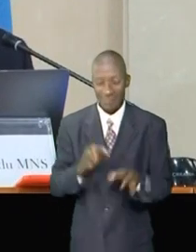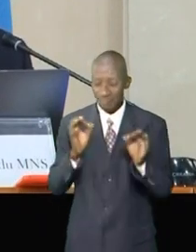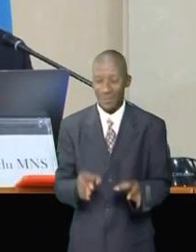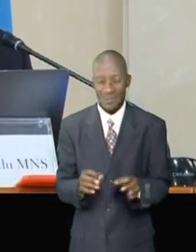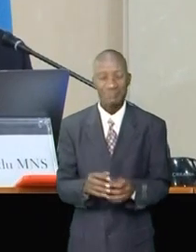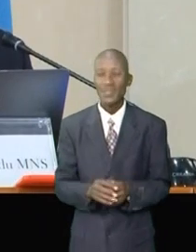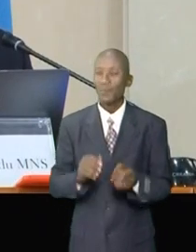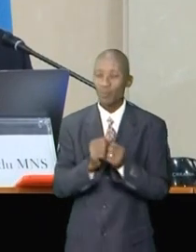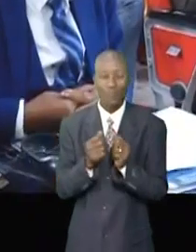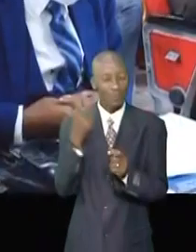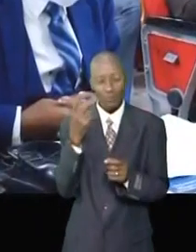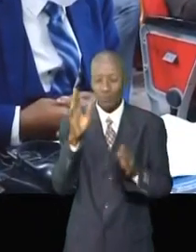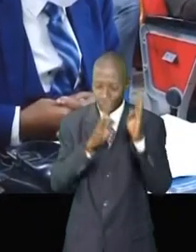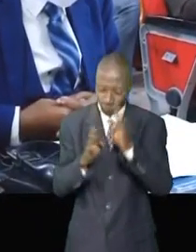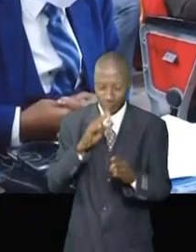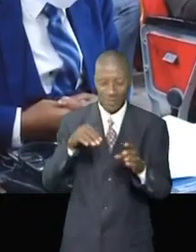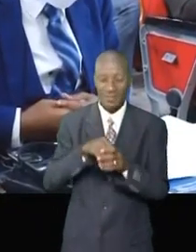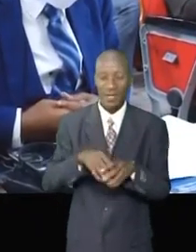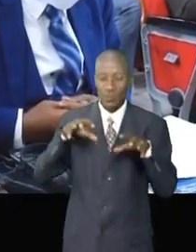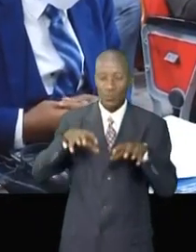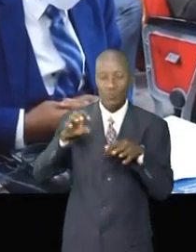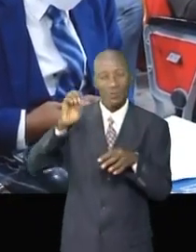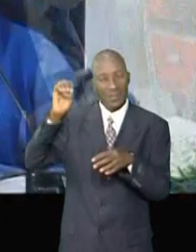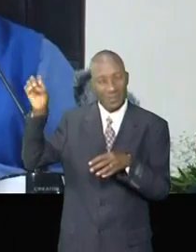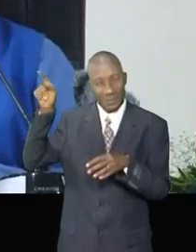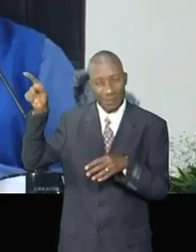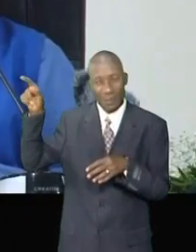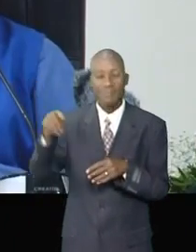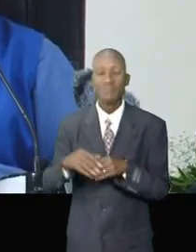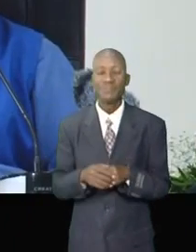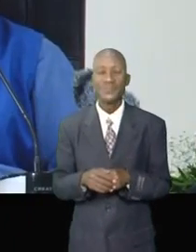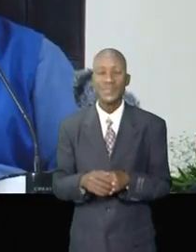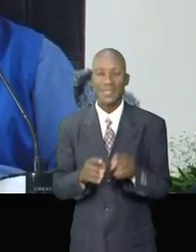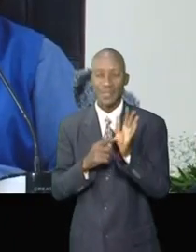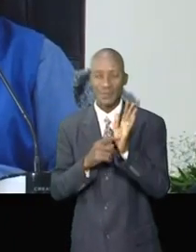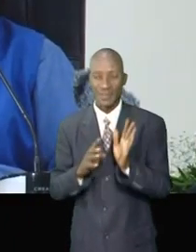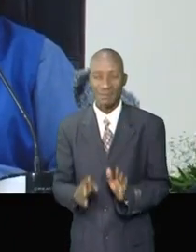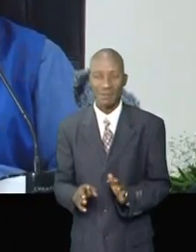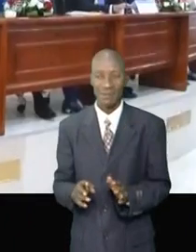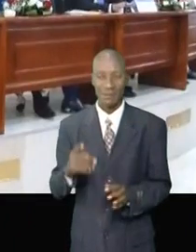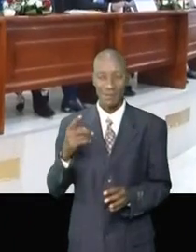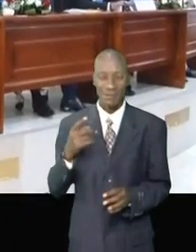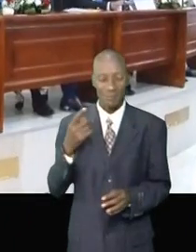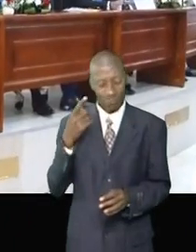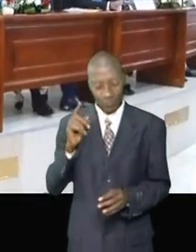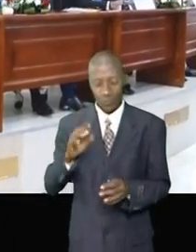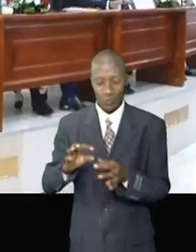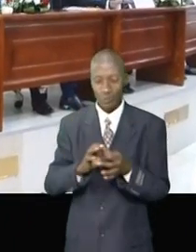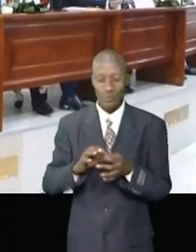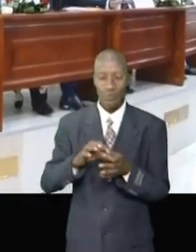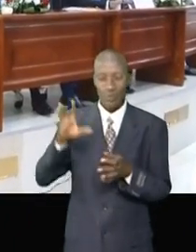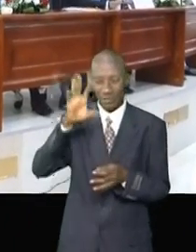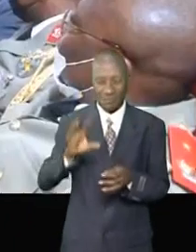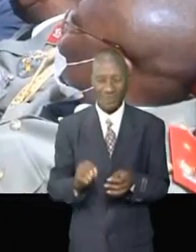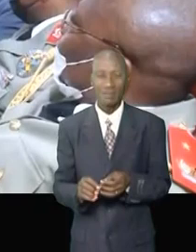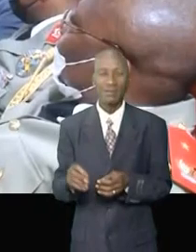dans la partie Est de la République démocratique du Congo. La représentante du président de la Commission de l'Union africaine a fait un regard croisé sur ce qu'elle